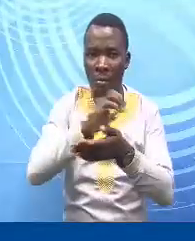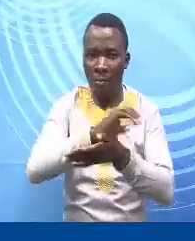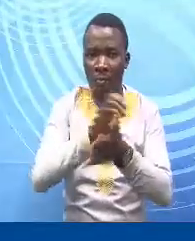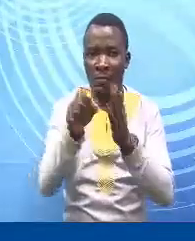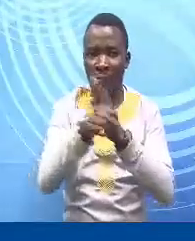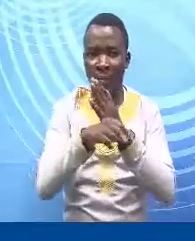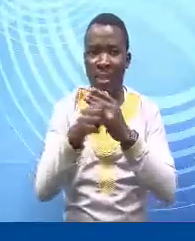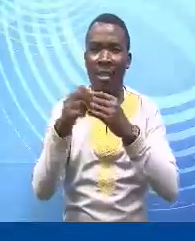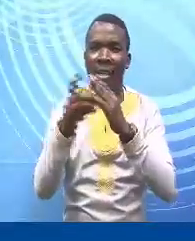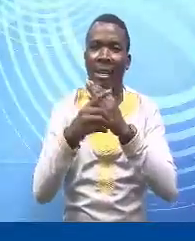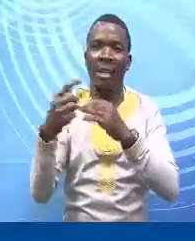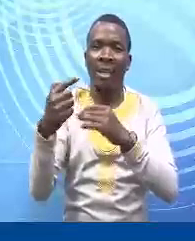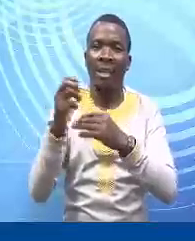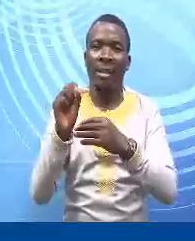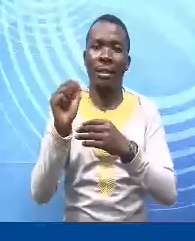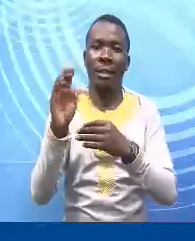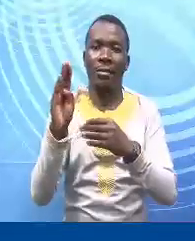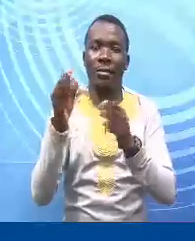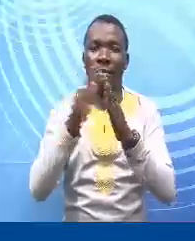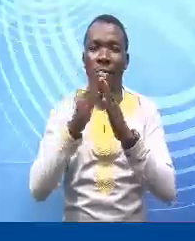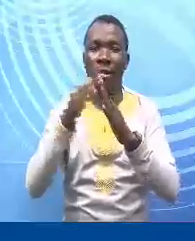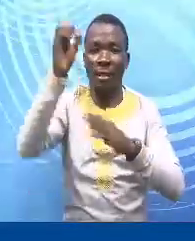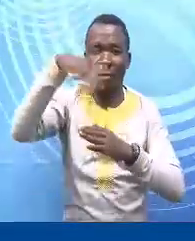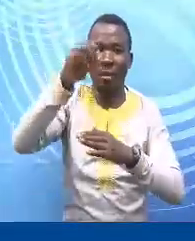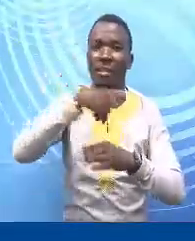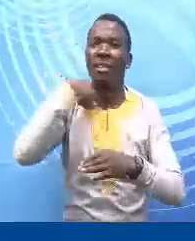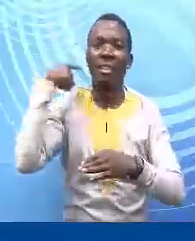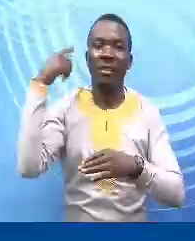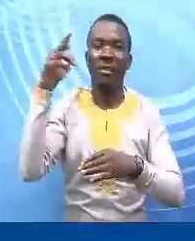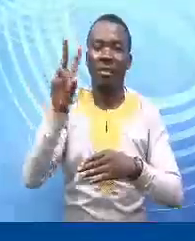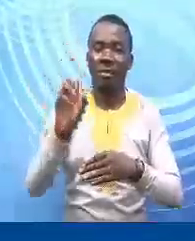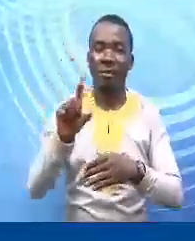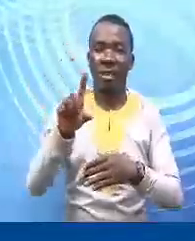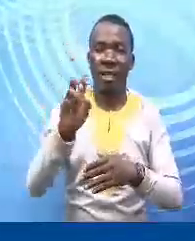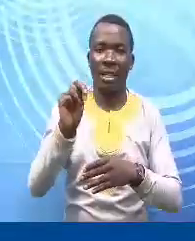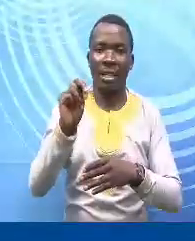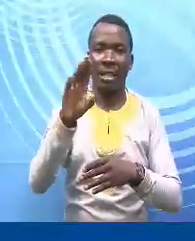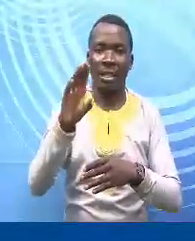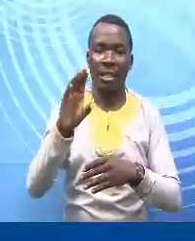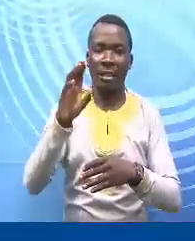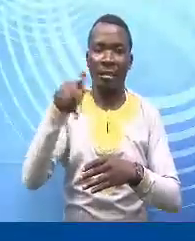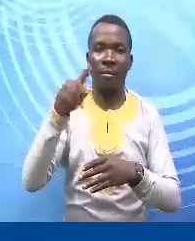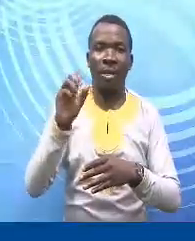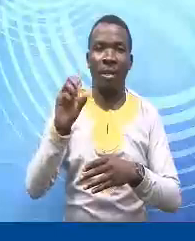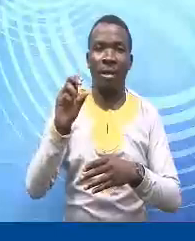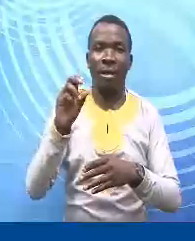karere ka Gasabo mu mujyi wa Kigali, Ndindahiro Valensi Papi.